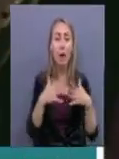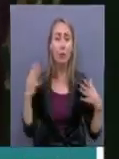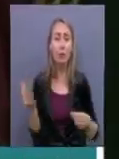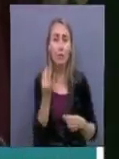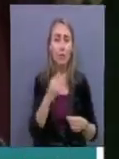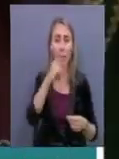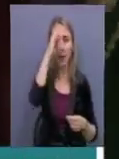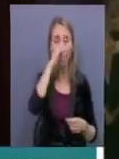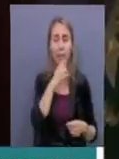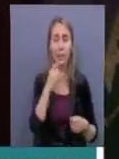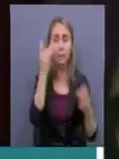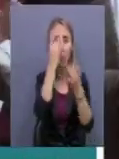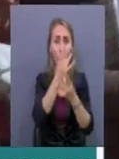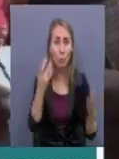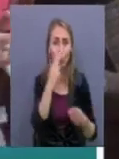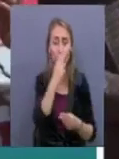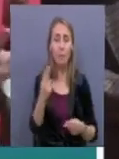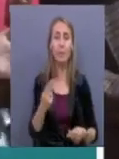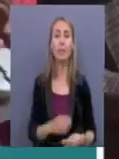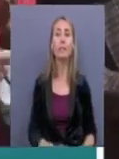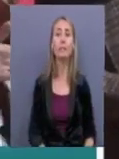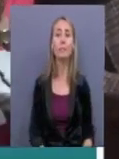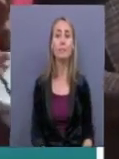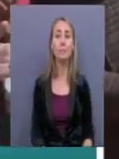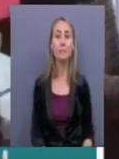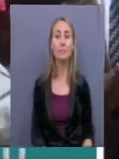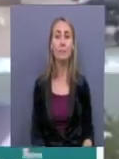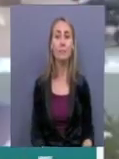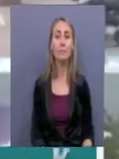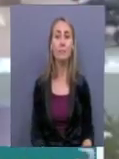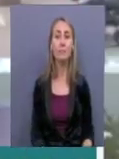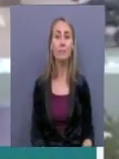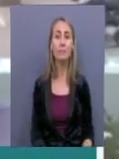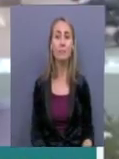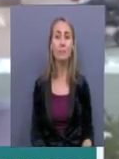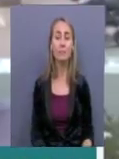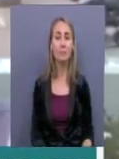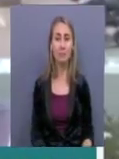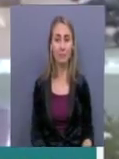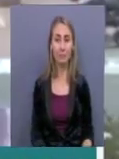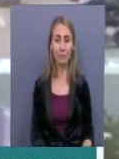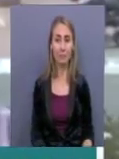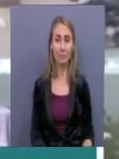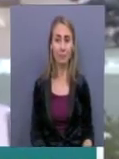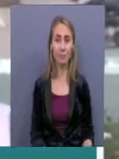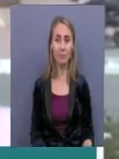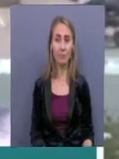болып, қазақ мәдениетіне деген сый құрметін арттыра түсті. Мен ойлаймын, бұл шараның маңызы өте